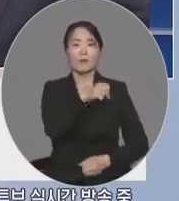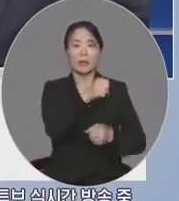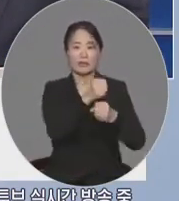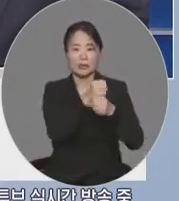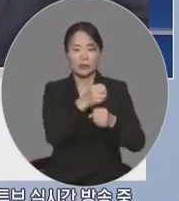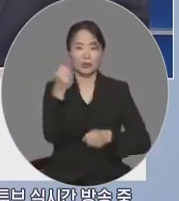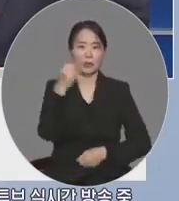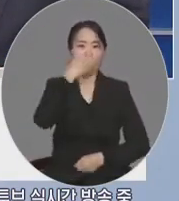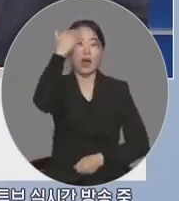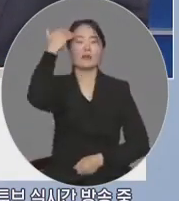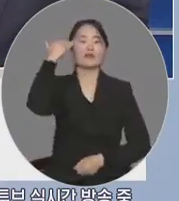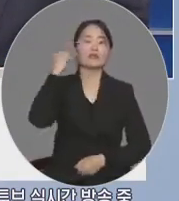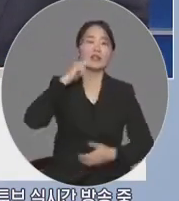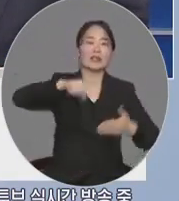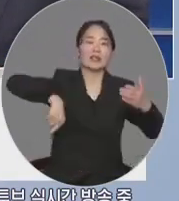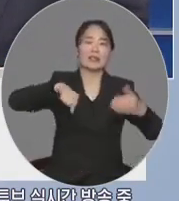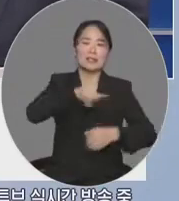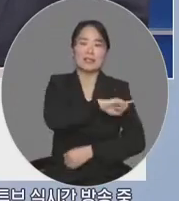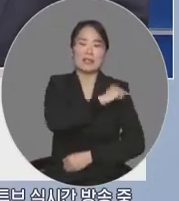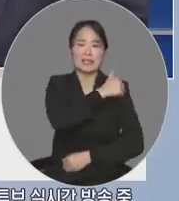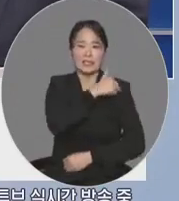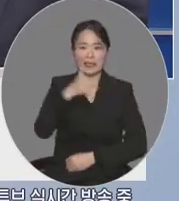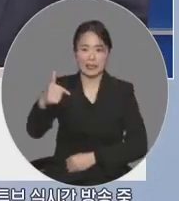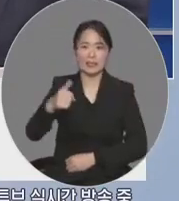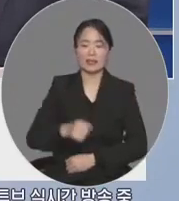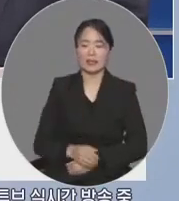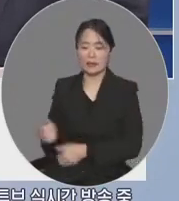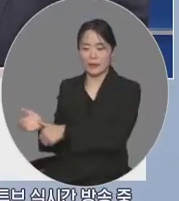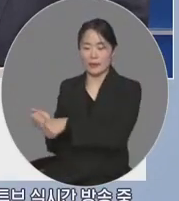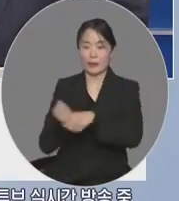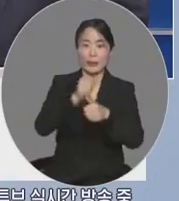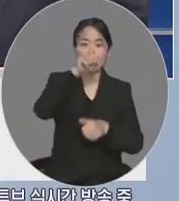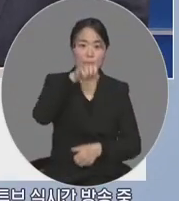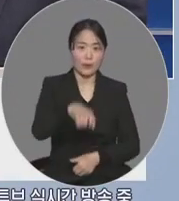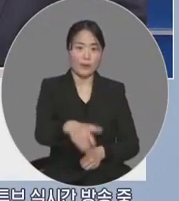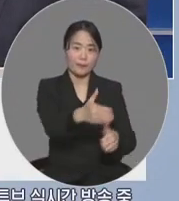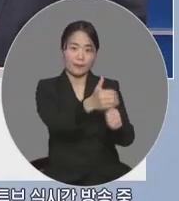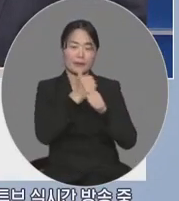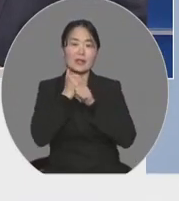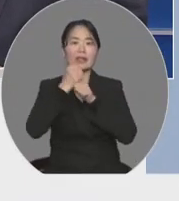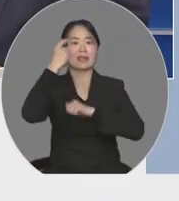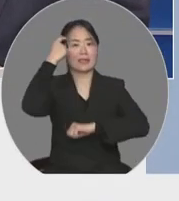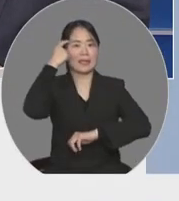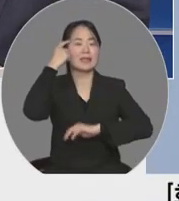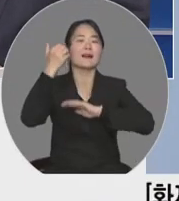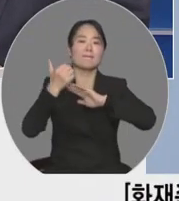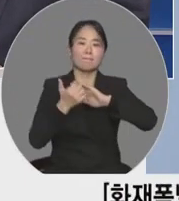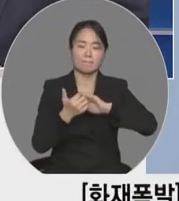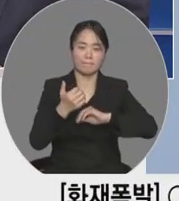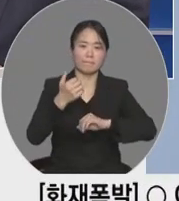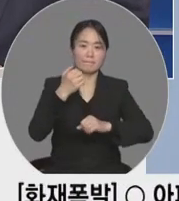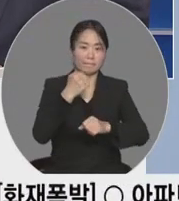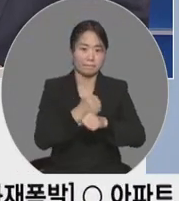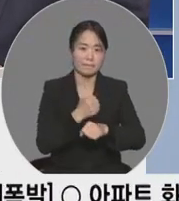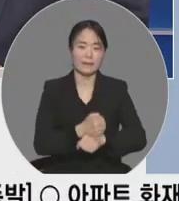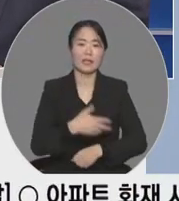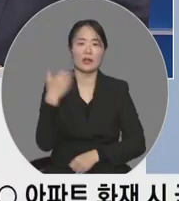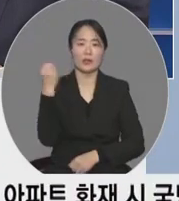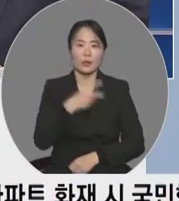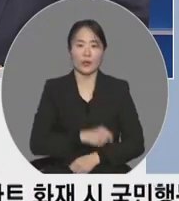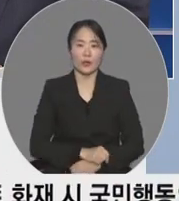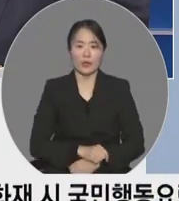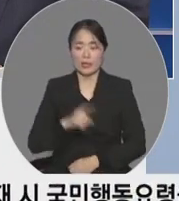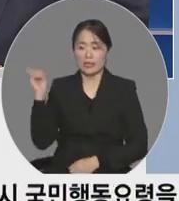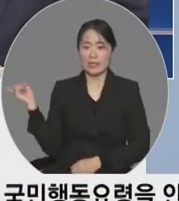등 크고 작은 체육시설이 확보될 것으로 예상되며 특히 야구장